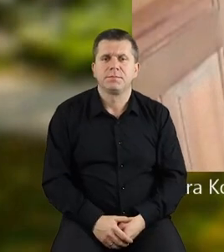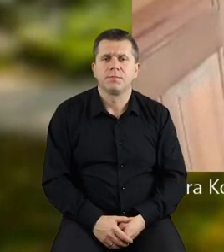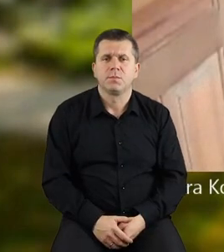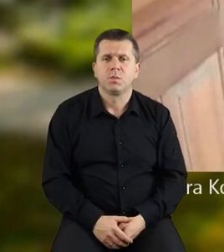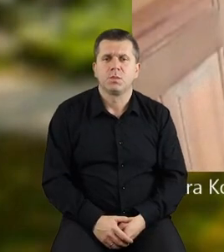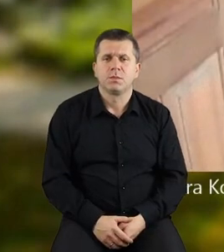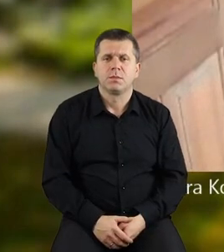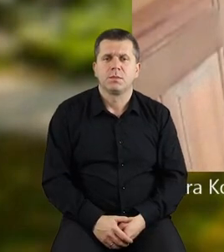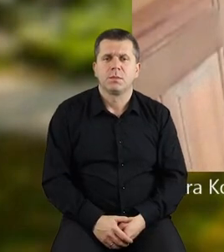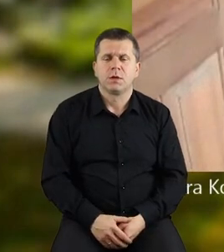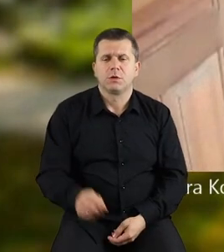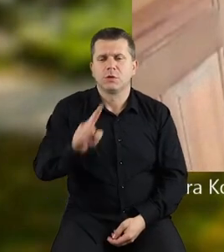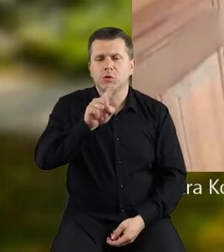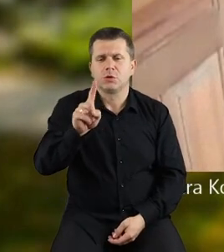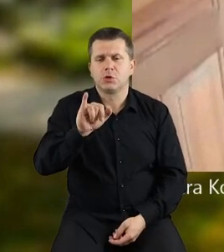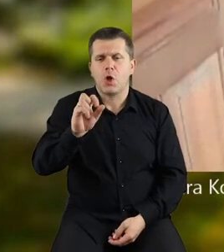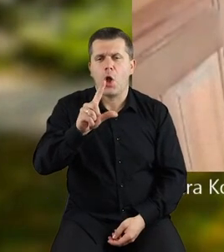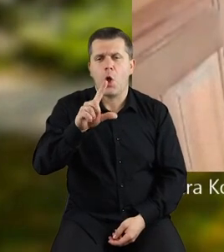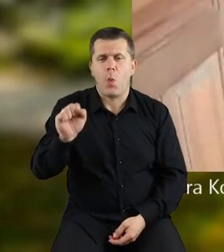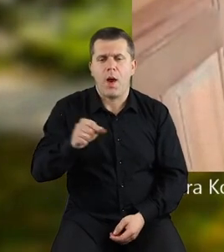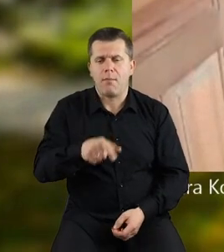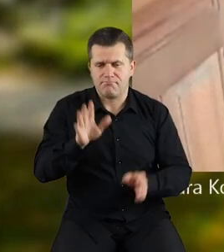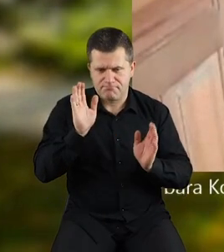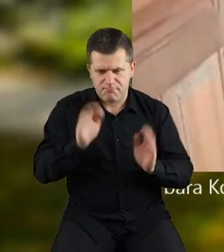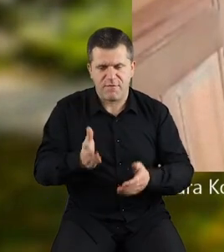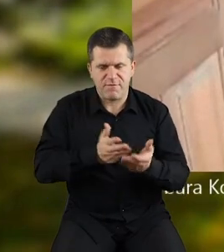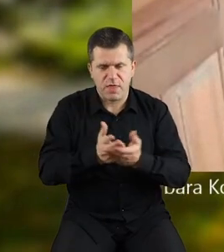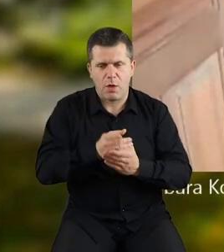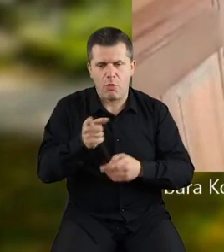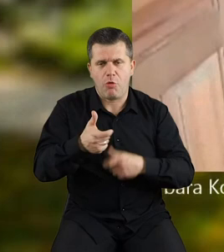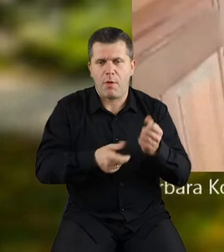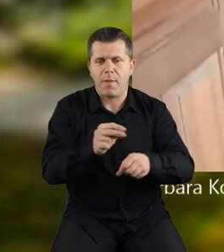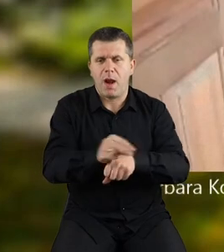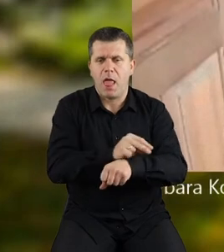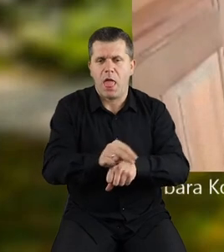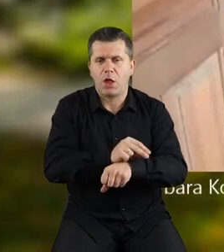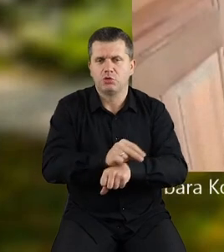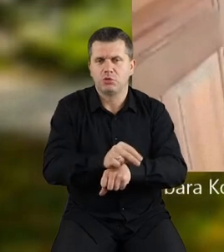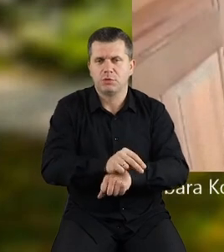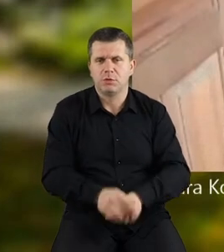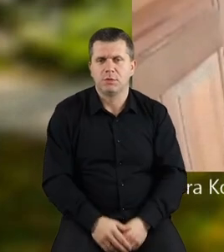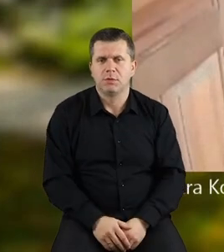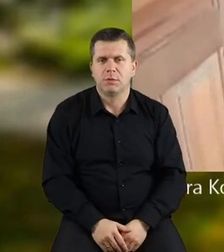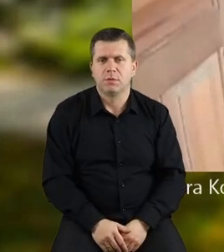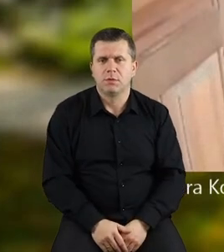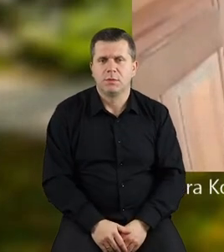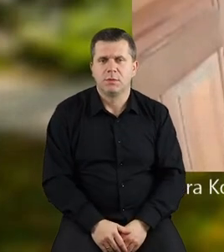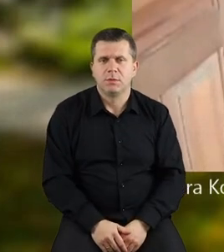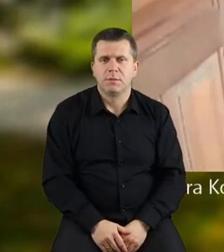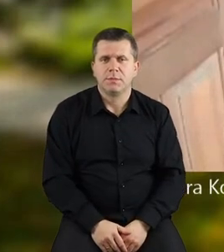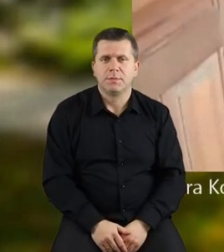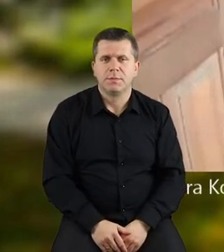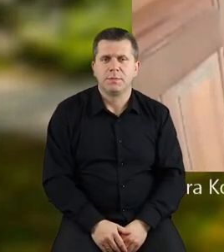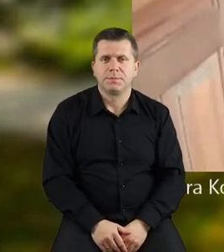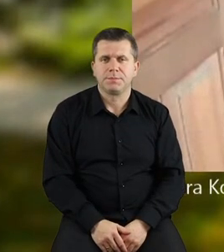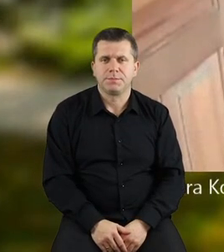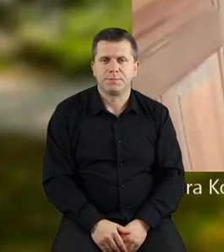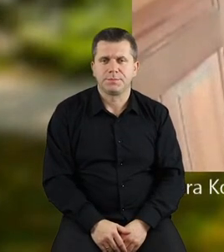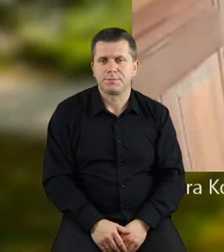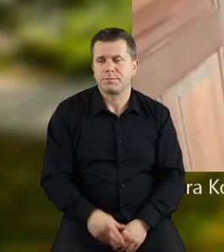jakby ziół, które leczą i znawczynią